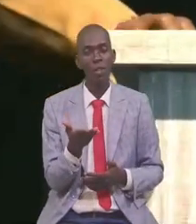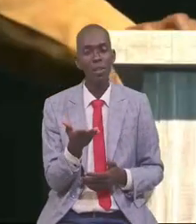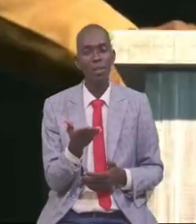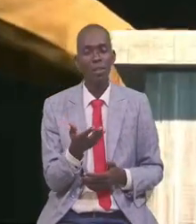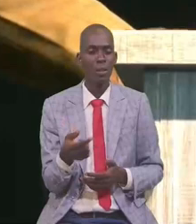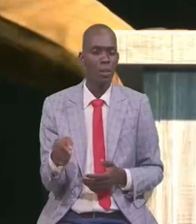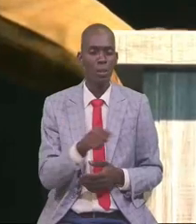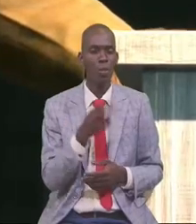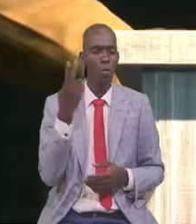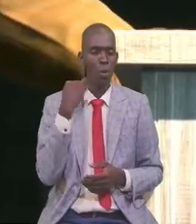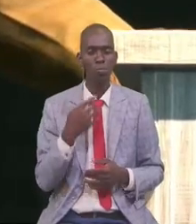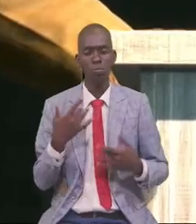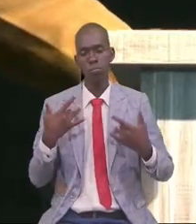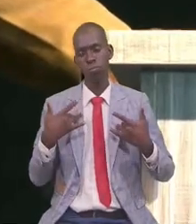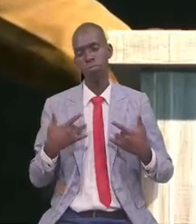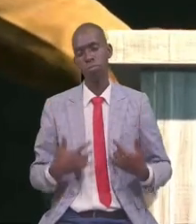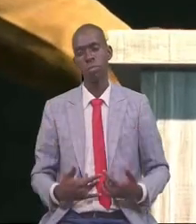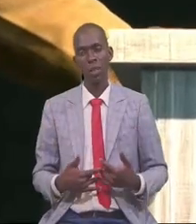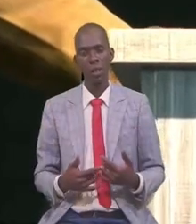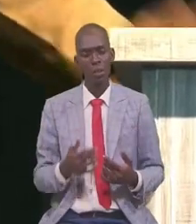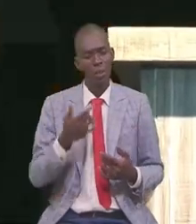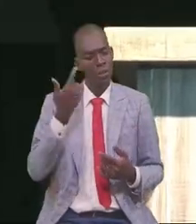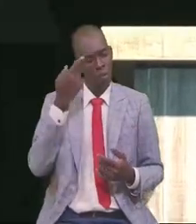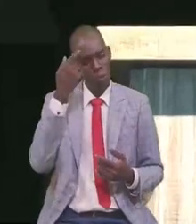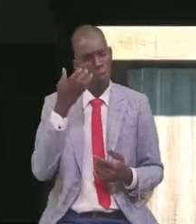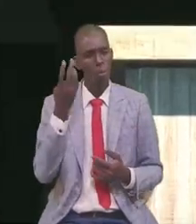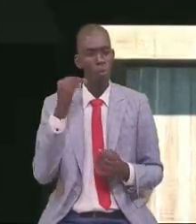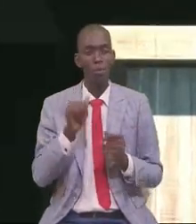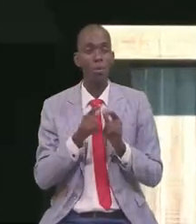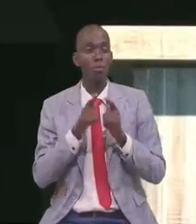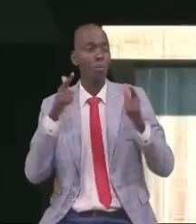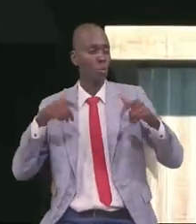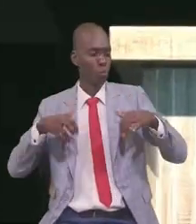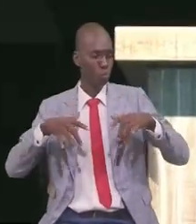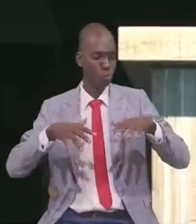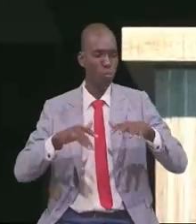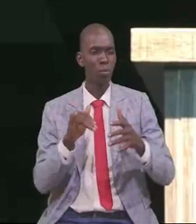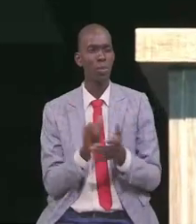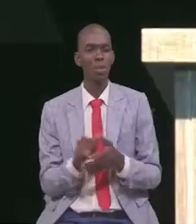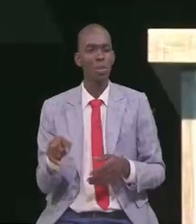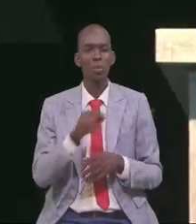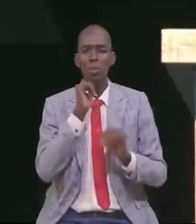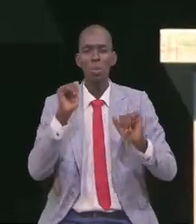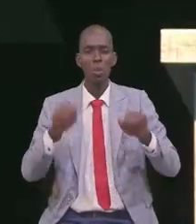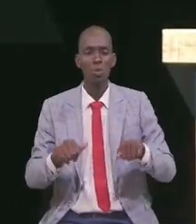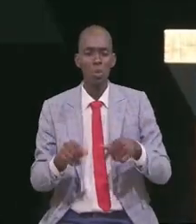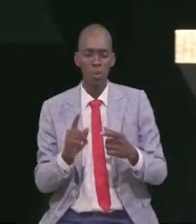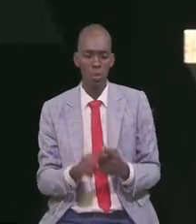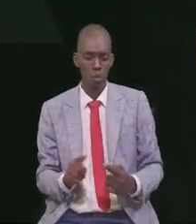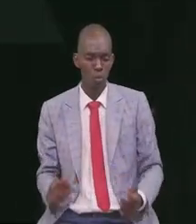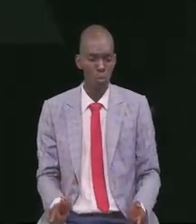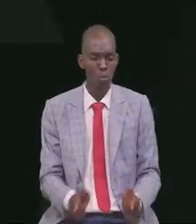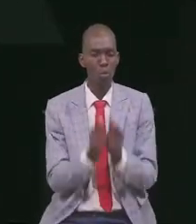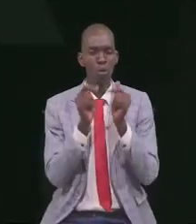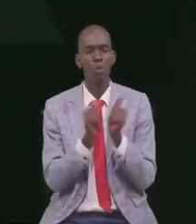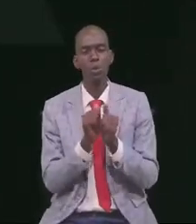déçus, une grande foule. Ils n'ont pas pu entrer pour atteindre la présence de